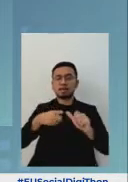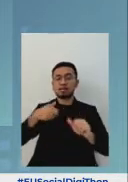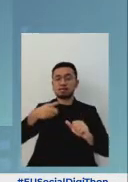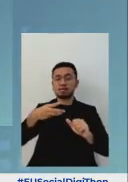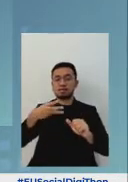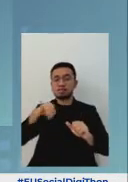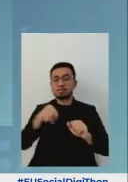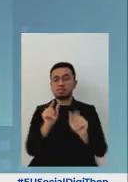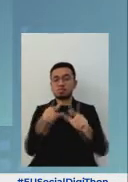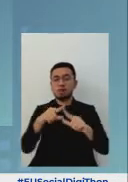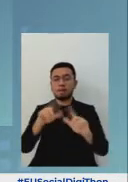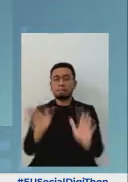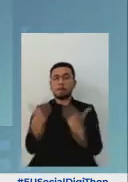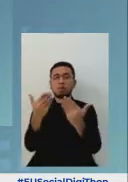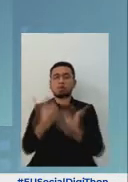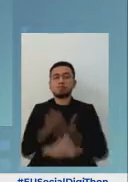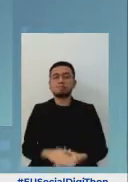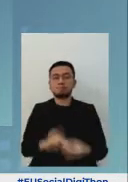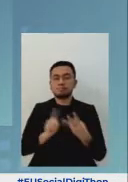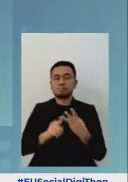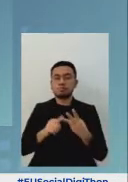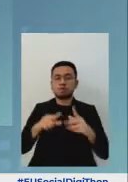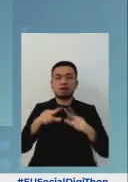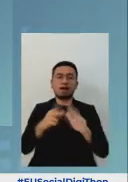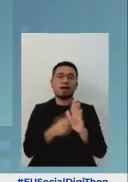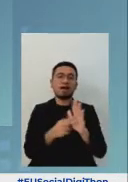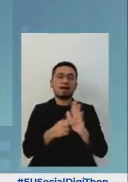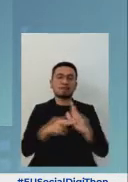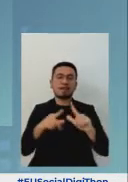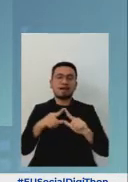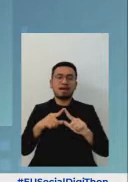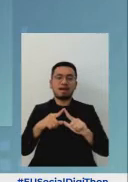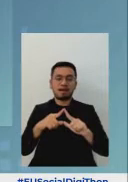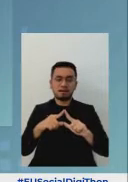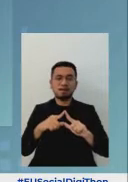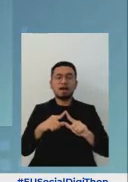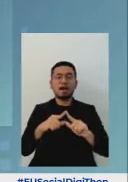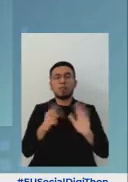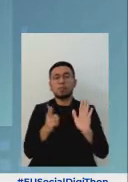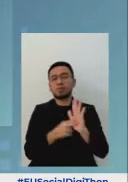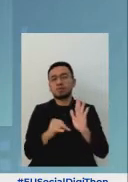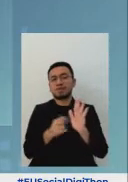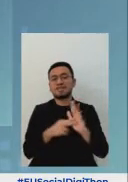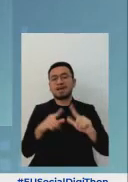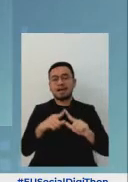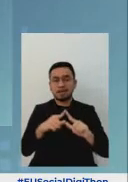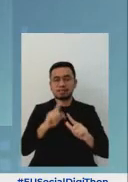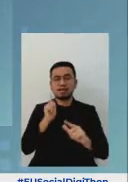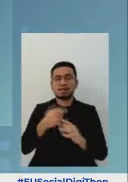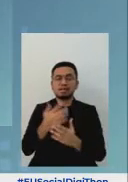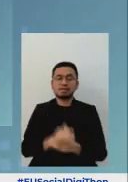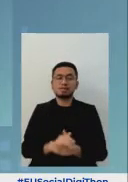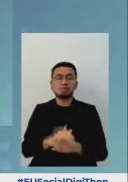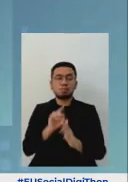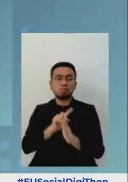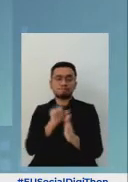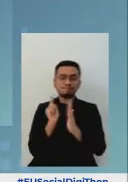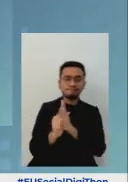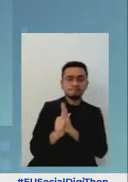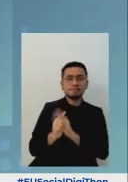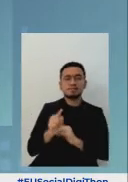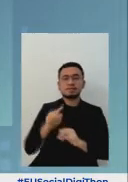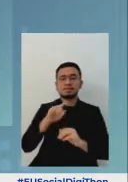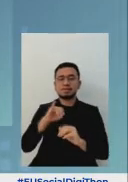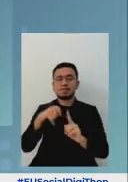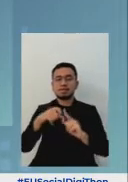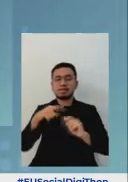Dan Ibu Ana Surti Aryani, SPSI, MSI Psikolog, perwakilan Ikatan Psikolog Klinis Indonesia, dan